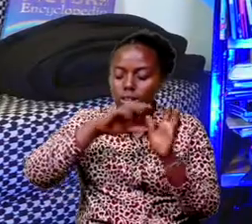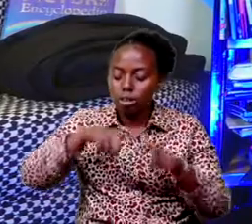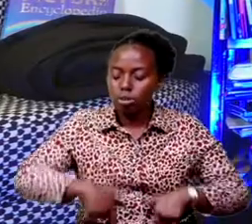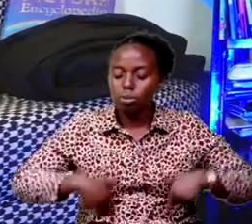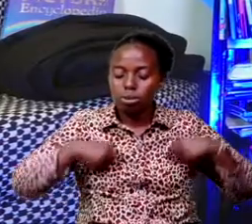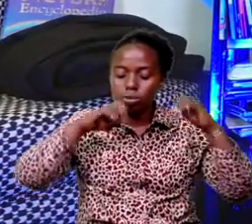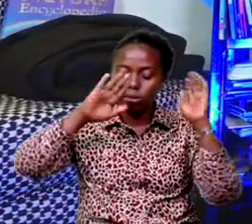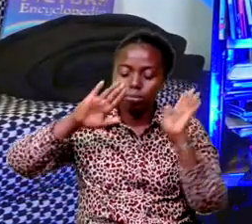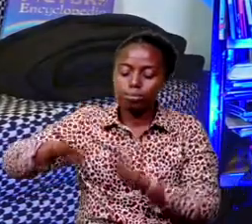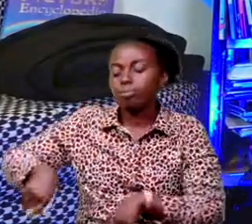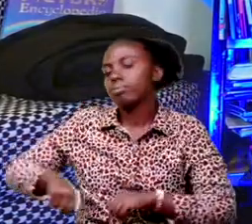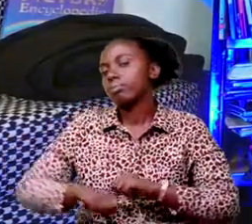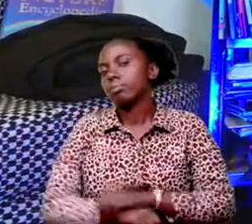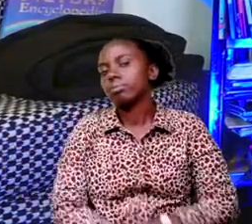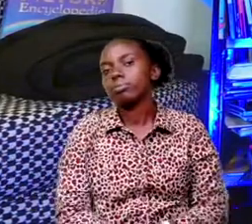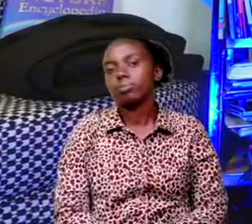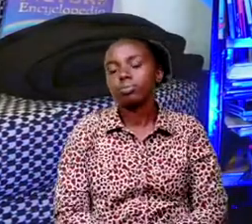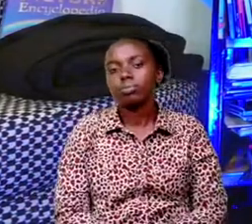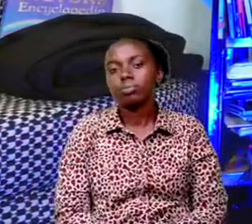kubaho